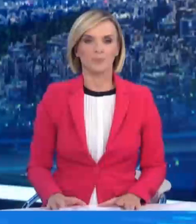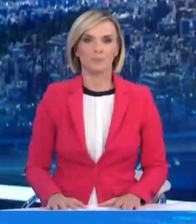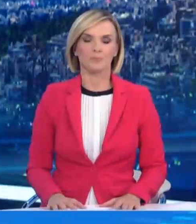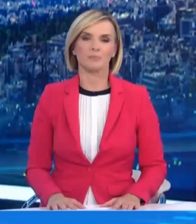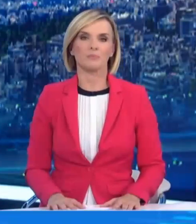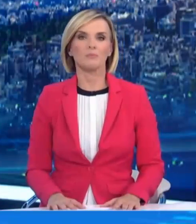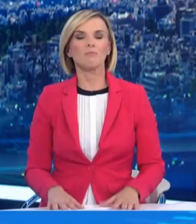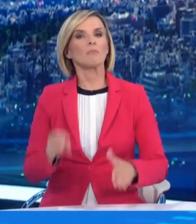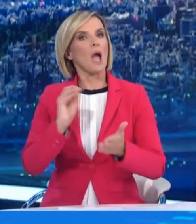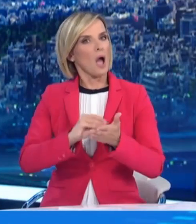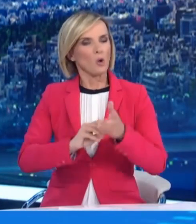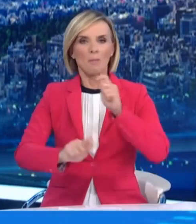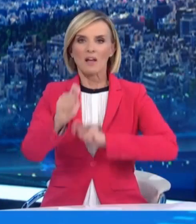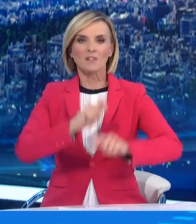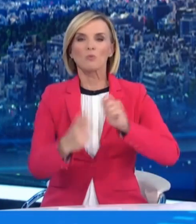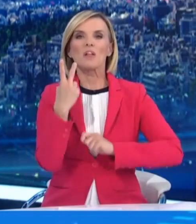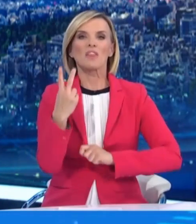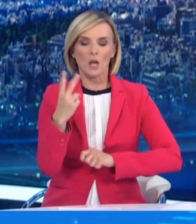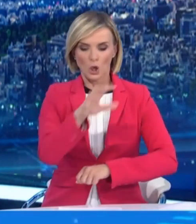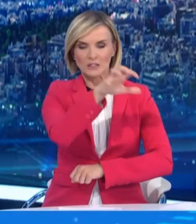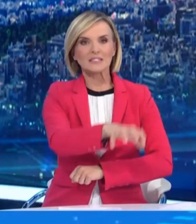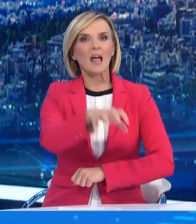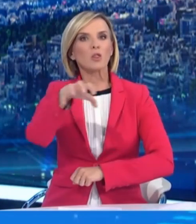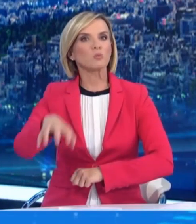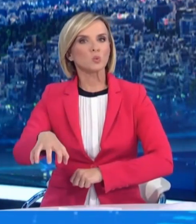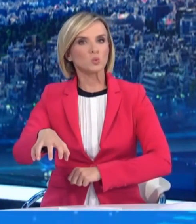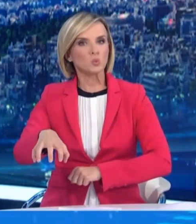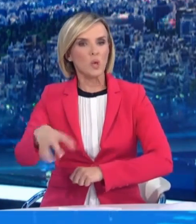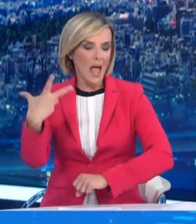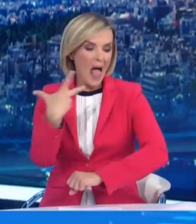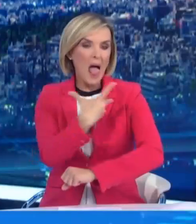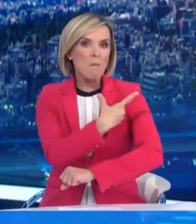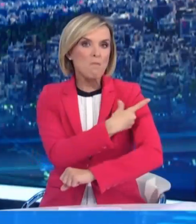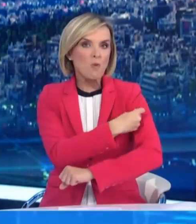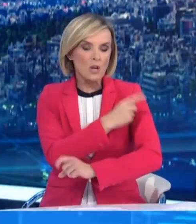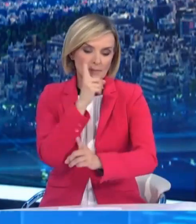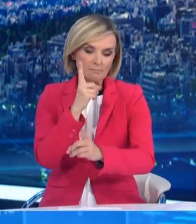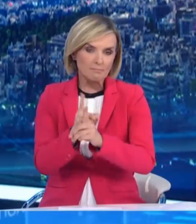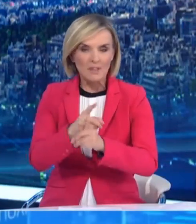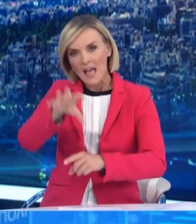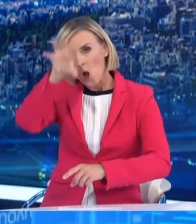εμβολιαστικούς σταθμούς αυξημένης δυναμικότητας στη Ρόδο, ο οποίος θα τεθεί σε λειτουργία στις